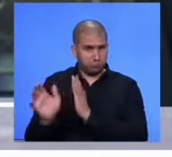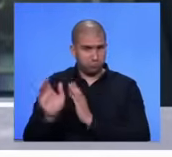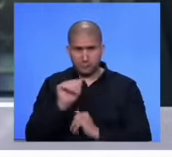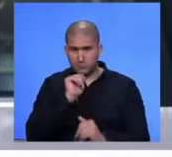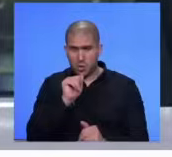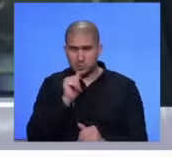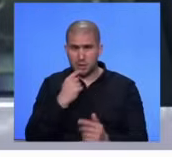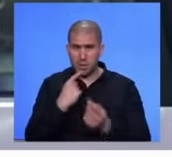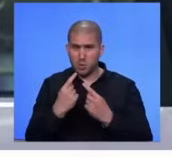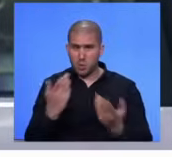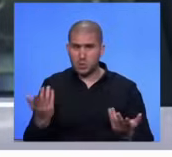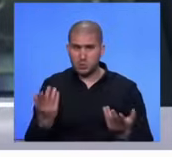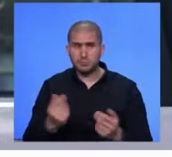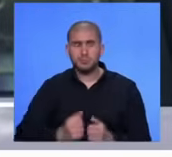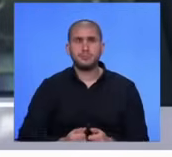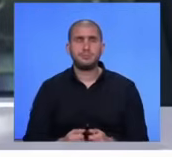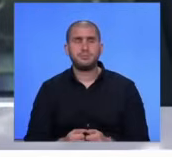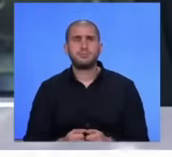גם לדון באירוע הזה?